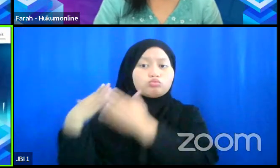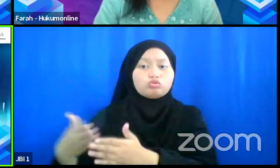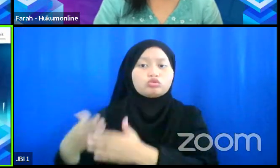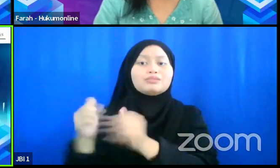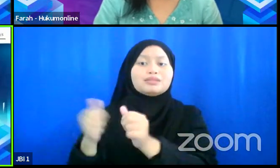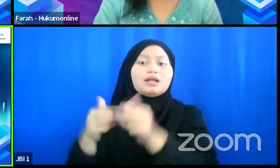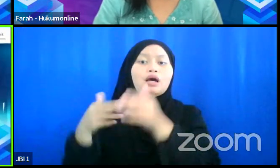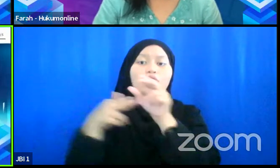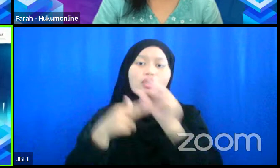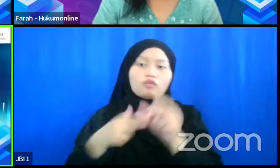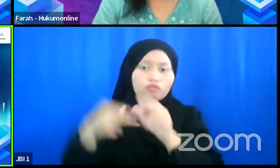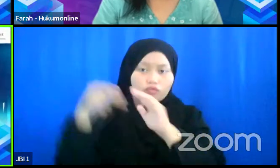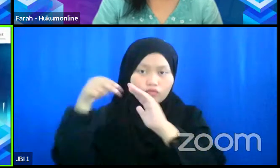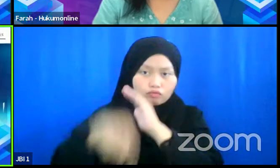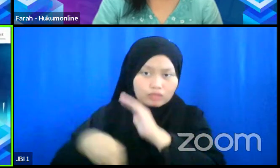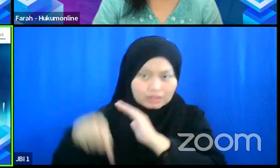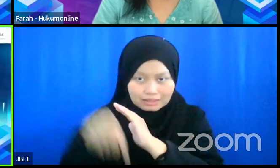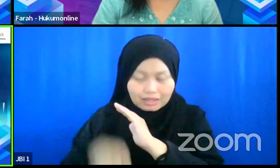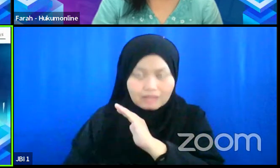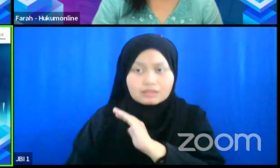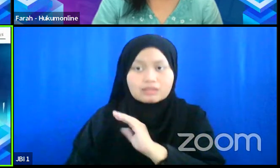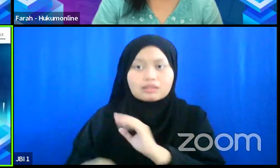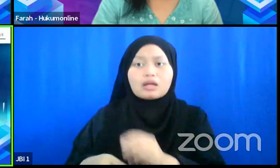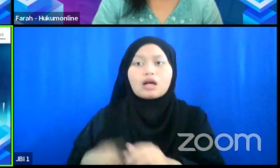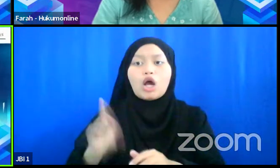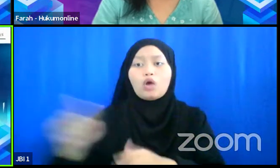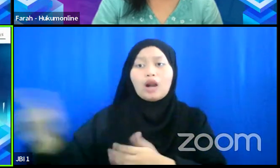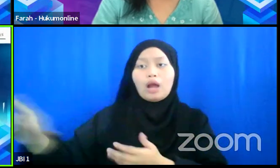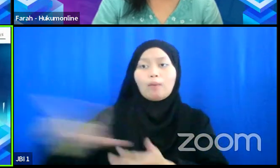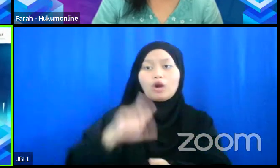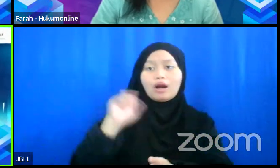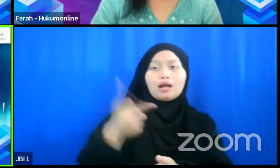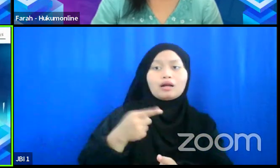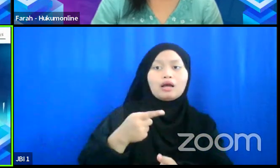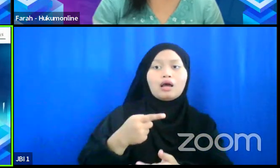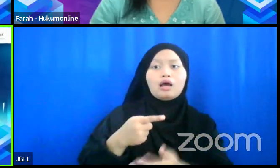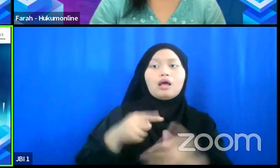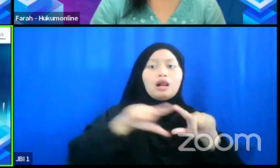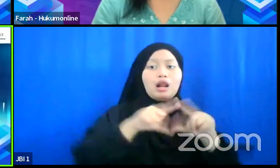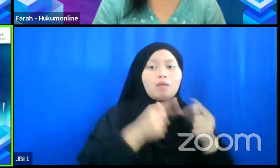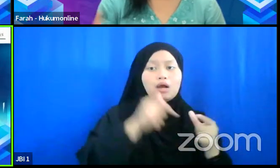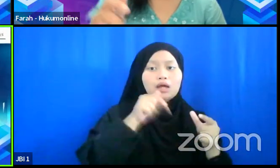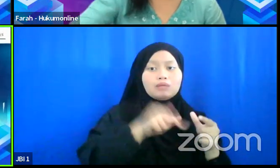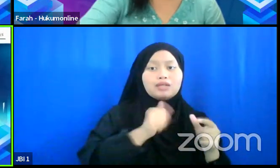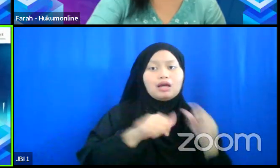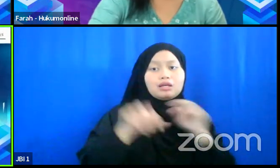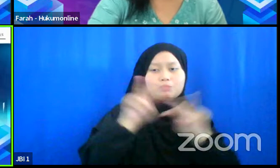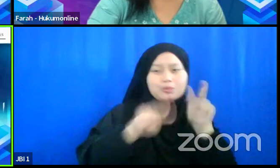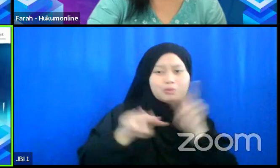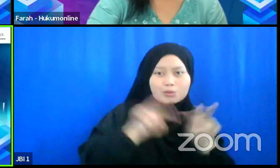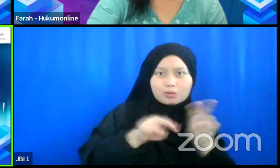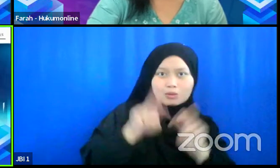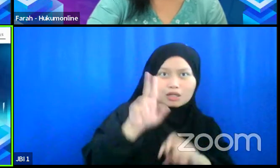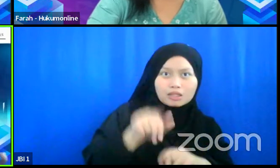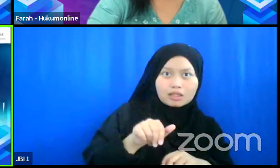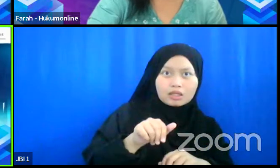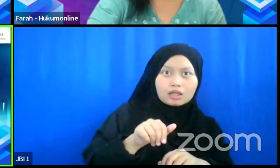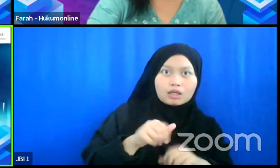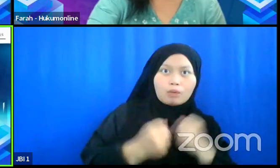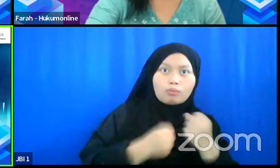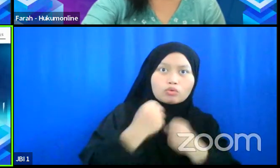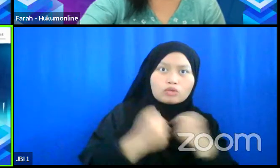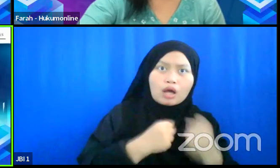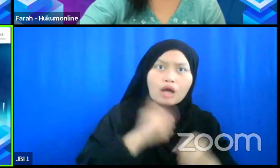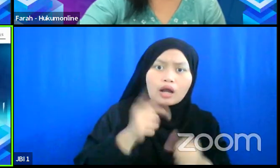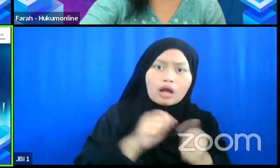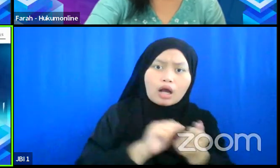nanti misalkan diet ada pengaduan nanti selain situs ini bisa melakukan verifikasi keputusan parfum Eh ada